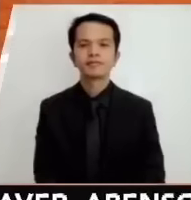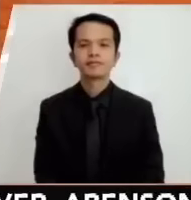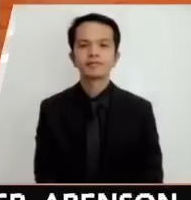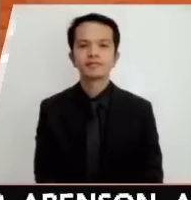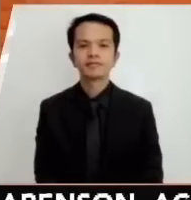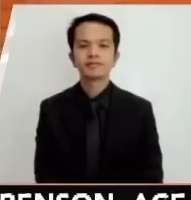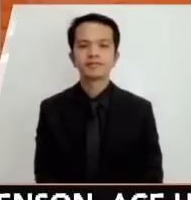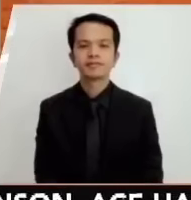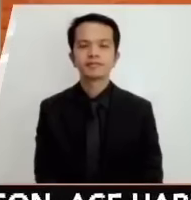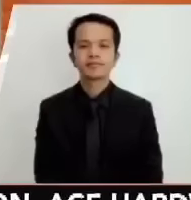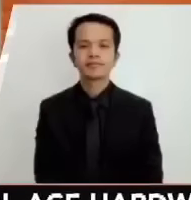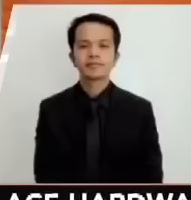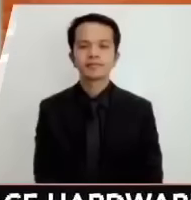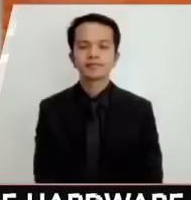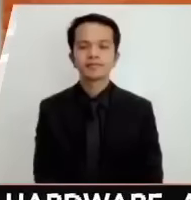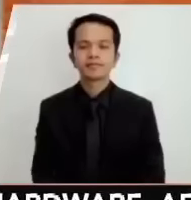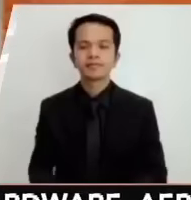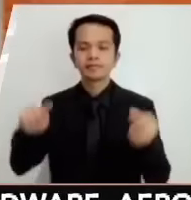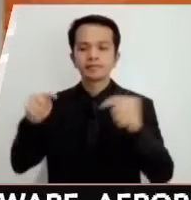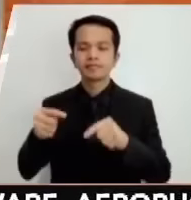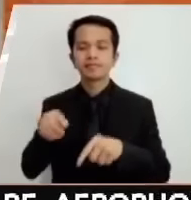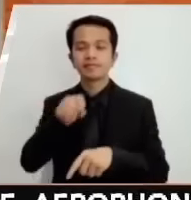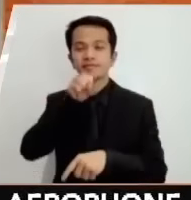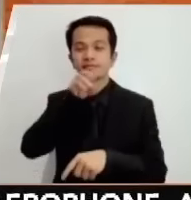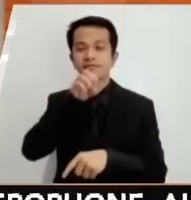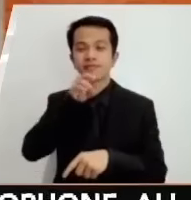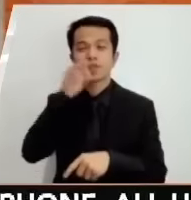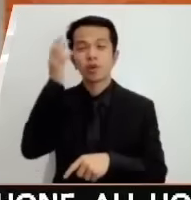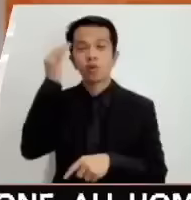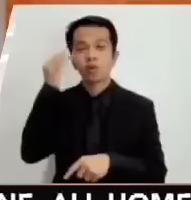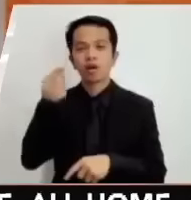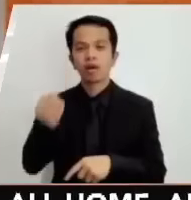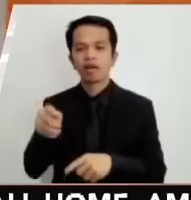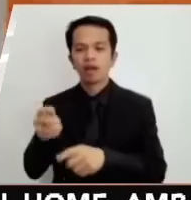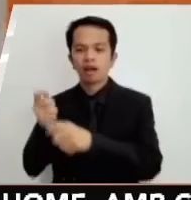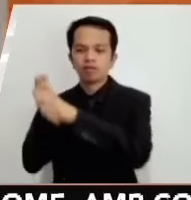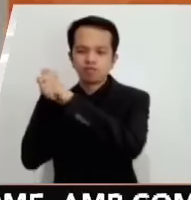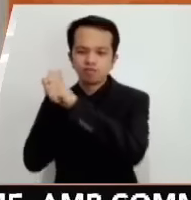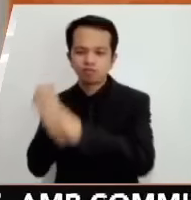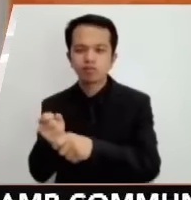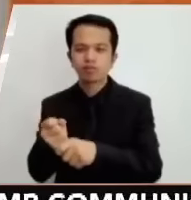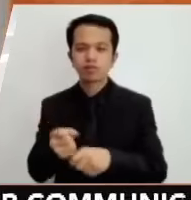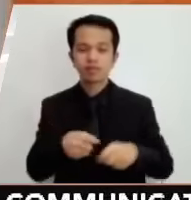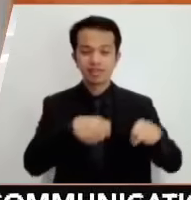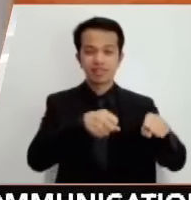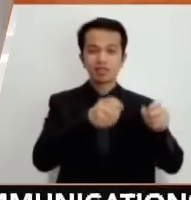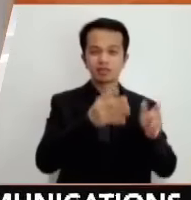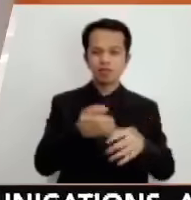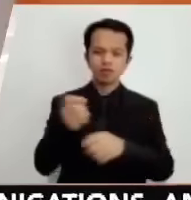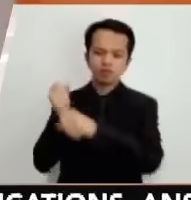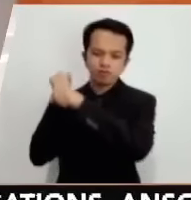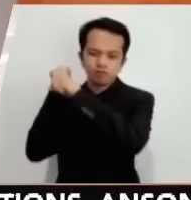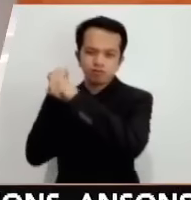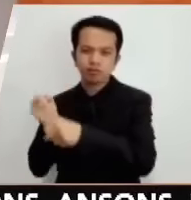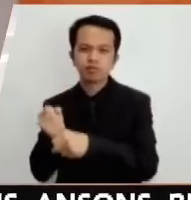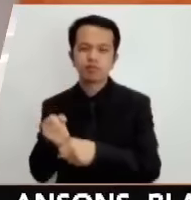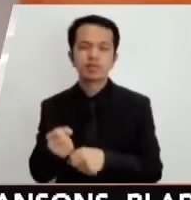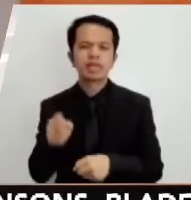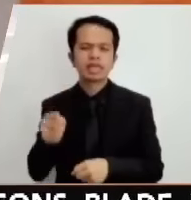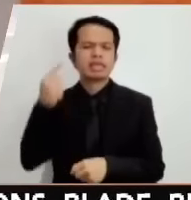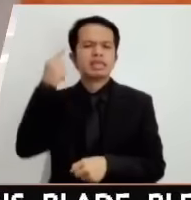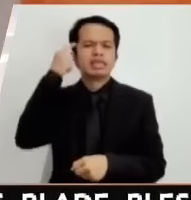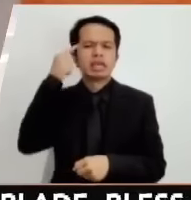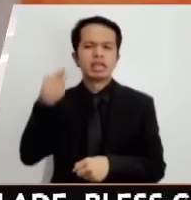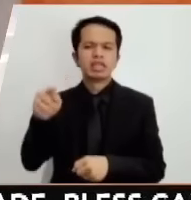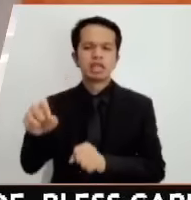sugatan ang isang lola sa Maynila matapos palakang tricycle driver ang hinala raw kasi ng suspect mangkukulam